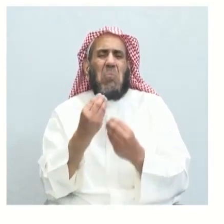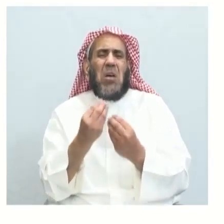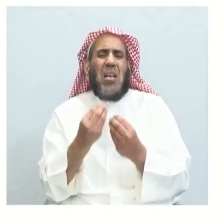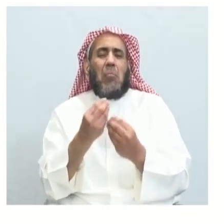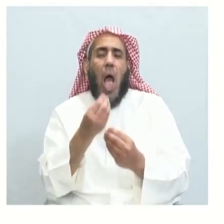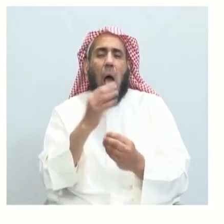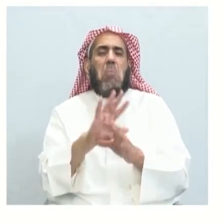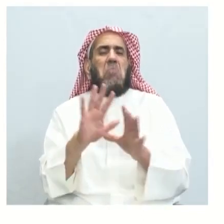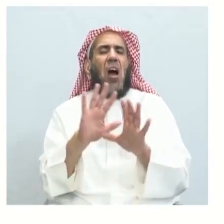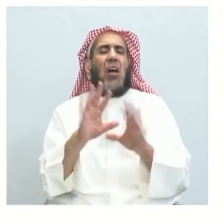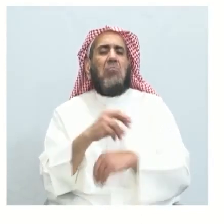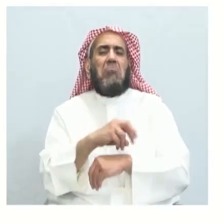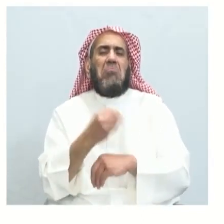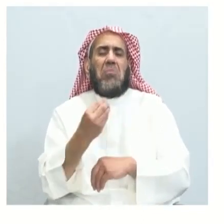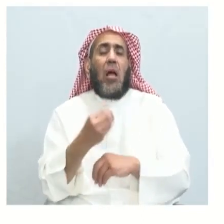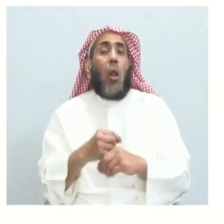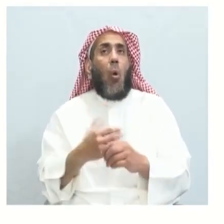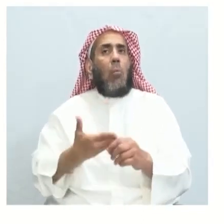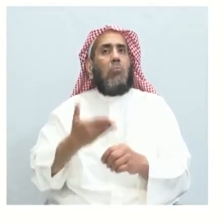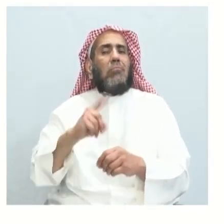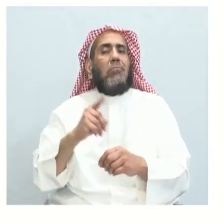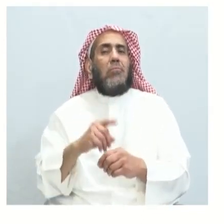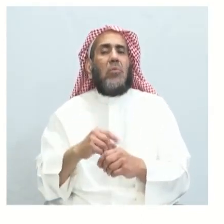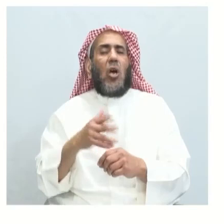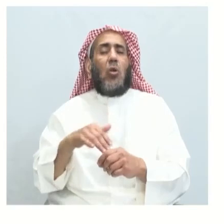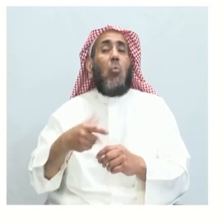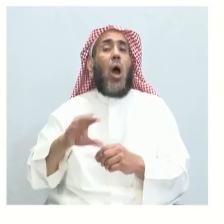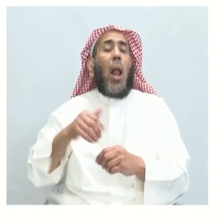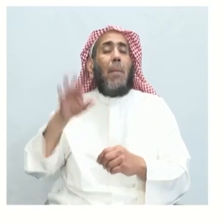يسد الحاجه لاحظ هنا يقول